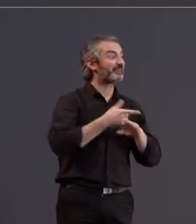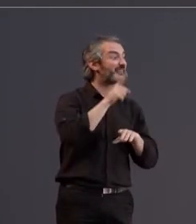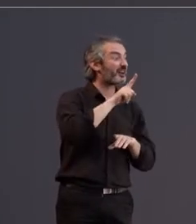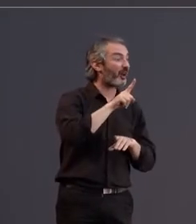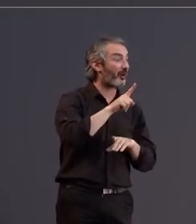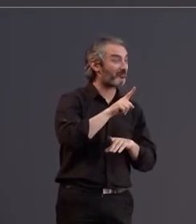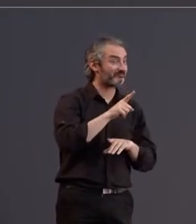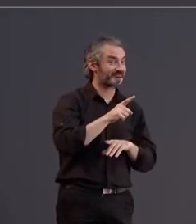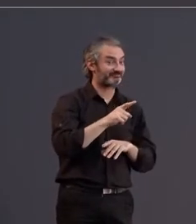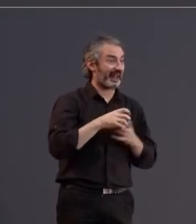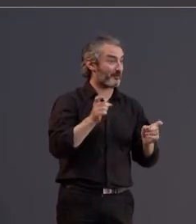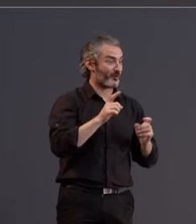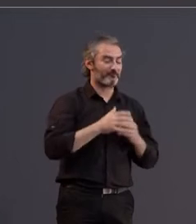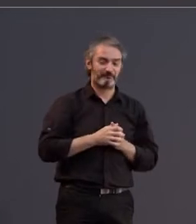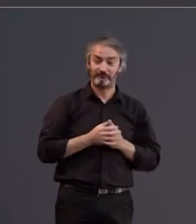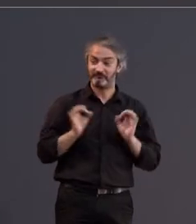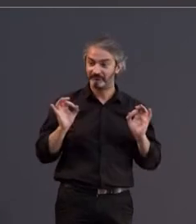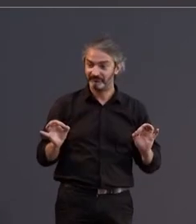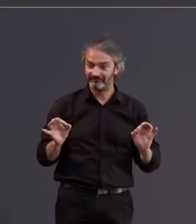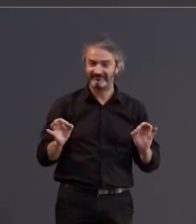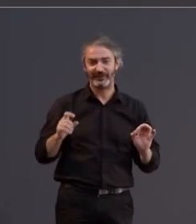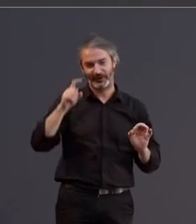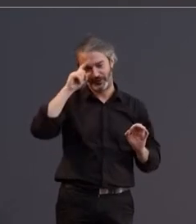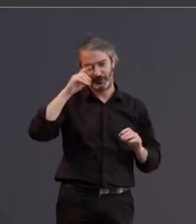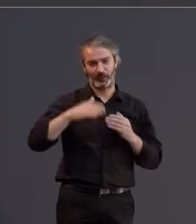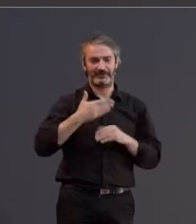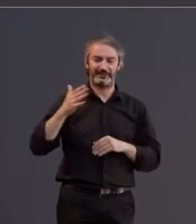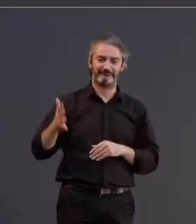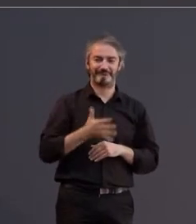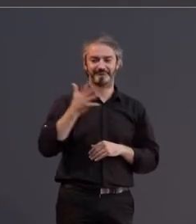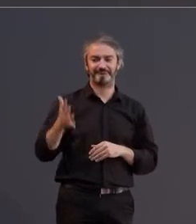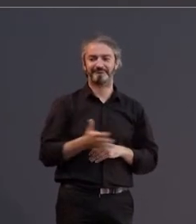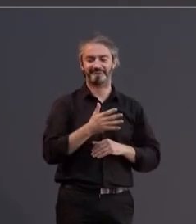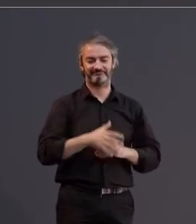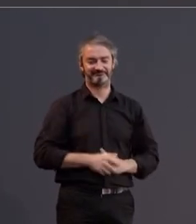tant. No. Vinga. Isabel Margarita Abrines Ramis.